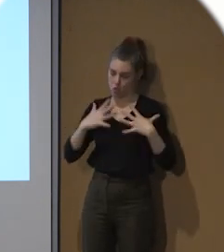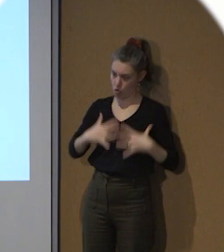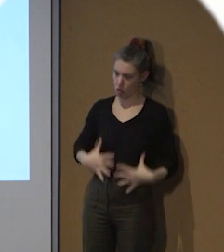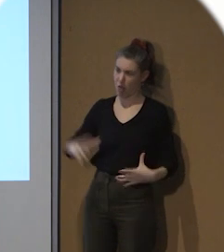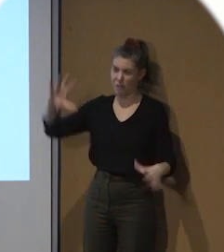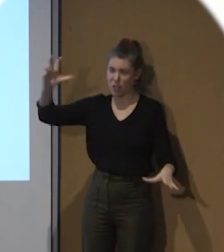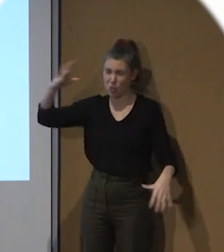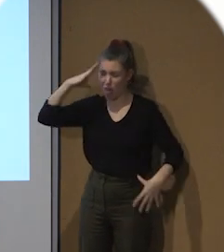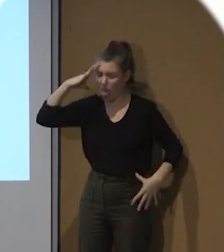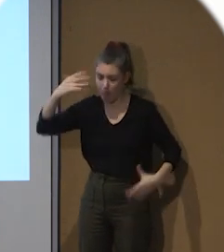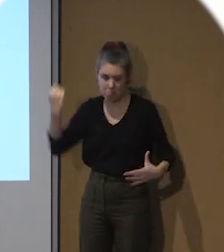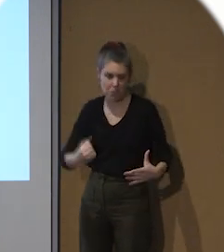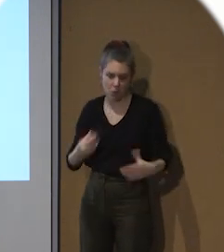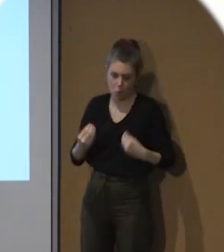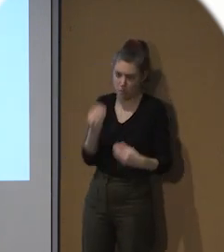l'organisme.